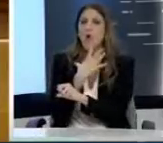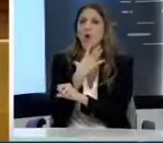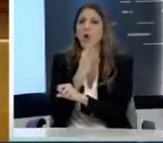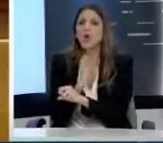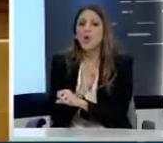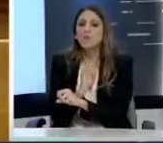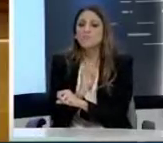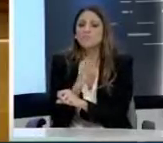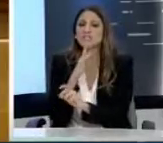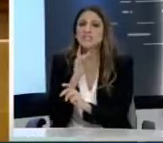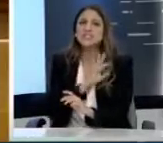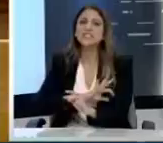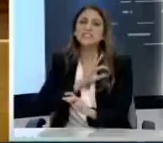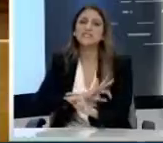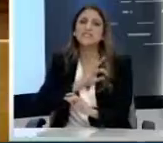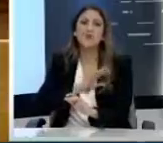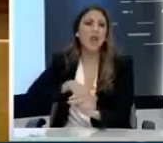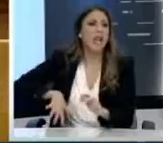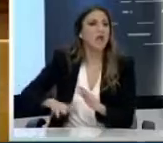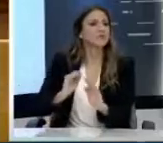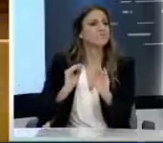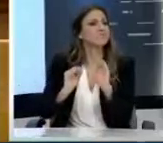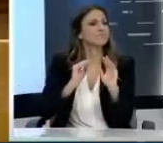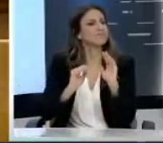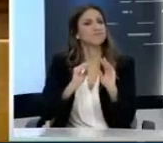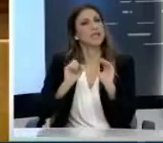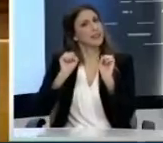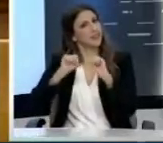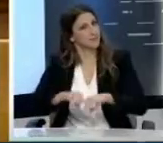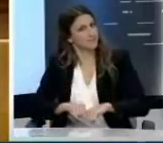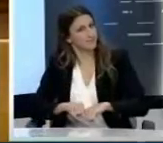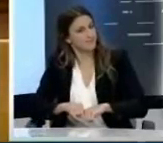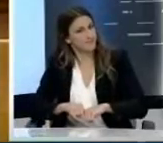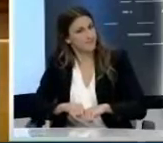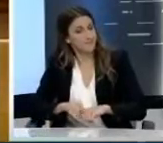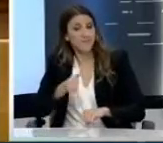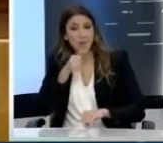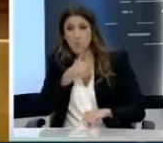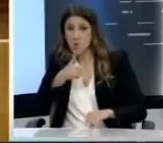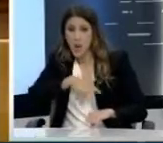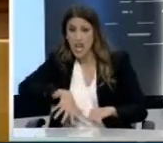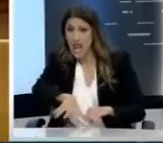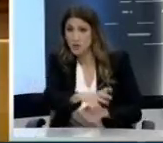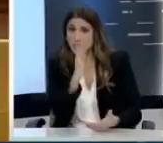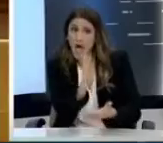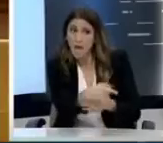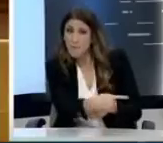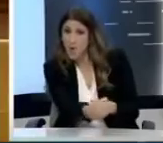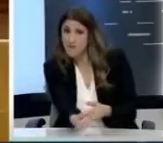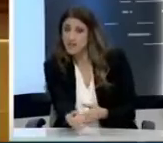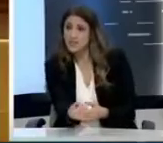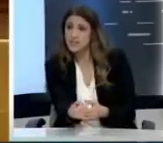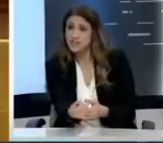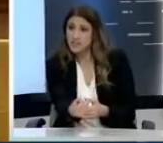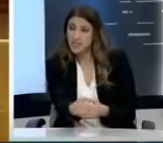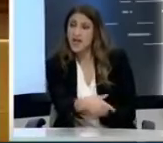είναι υπέρ των συμφερόντων των λαϊκών τάξεων. Και μόνο η λαϊκή απόφαση να βάλει την αστική,